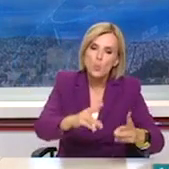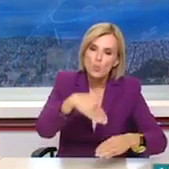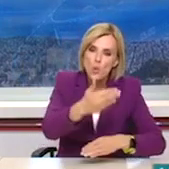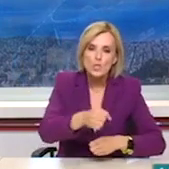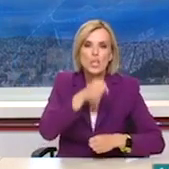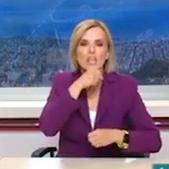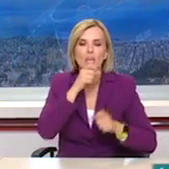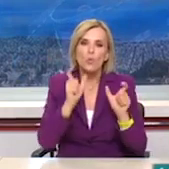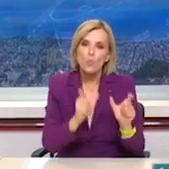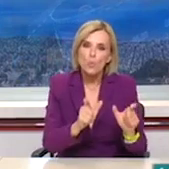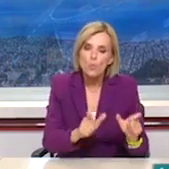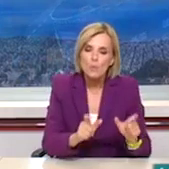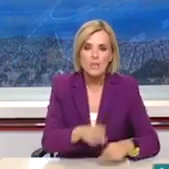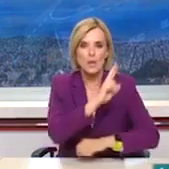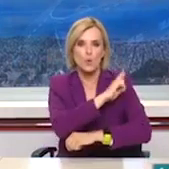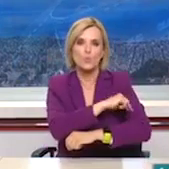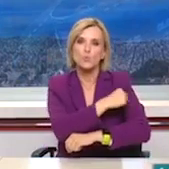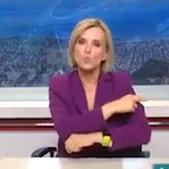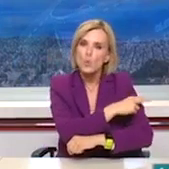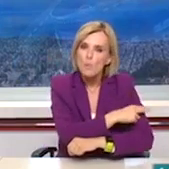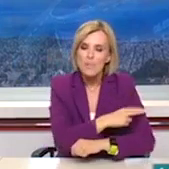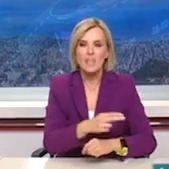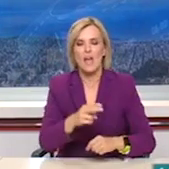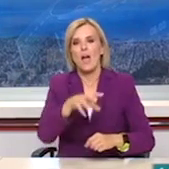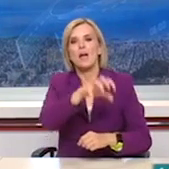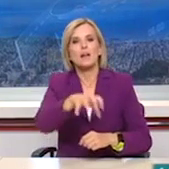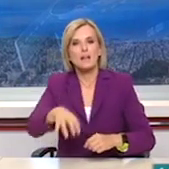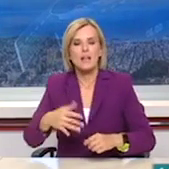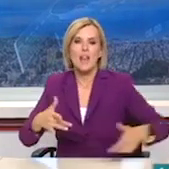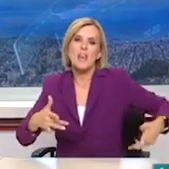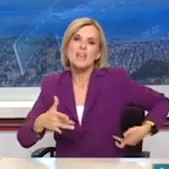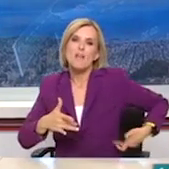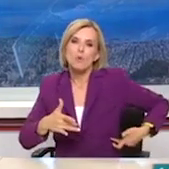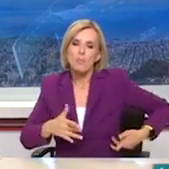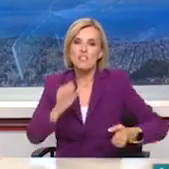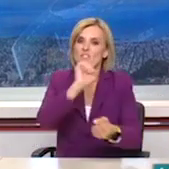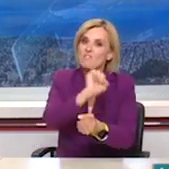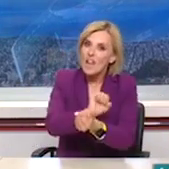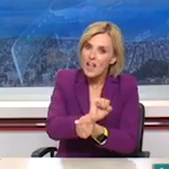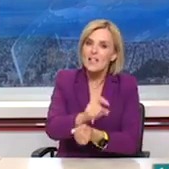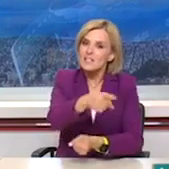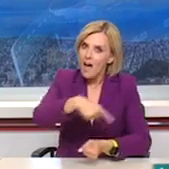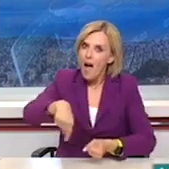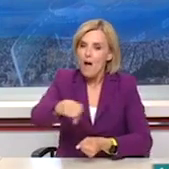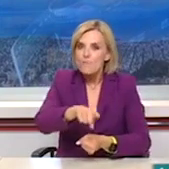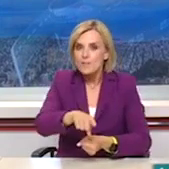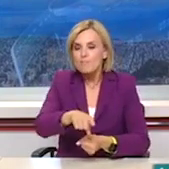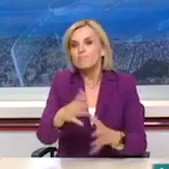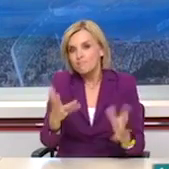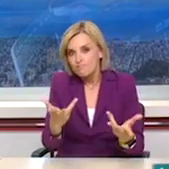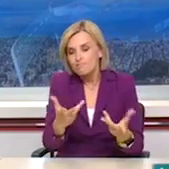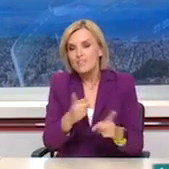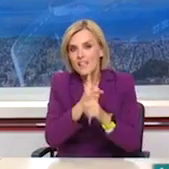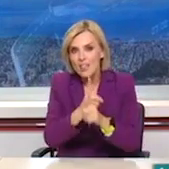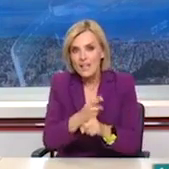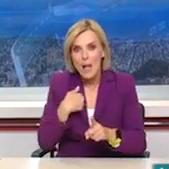γεροκομεία, τα νοσοκομεία μας, οι χώροι παροχής υπηρεσιών υγείας, νεφροπαθείς, οι φυλακές. Όλα αυτά έχουν την ιδιαιτερότητά τους.